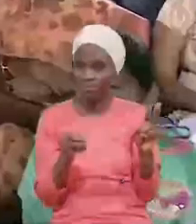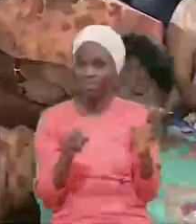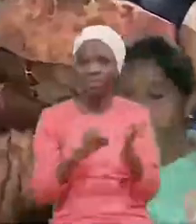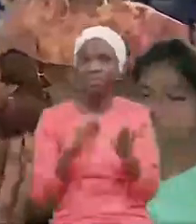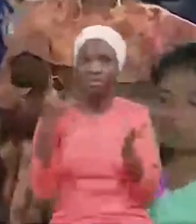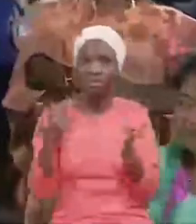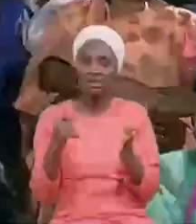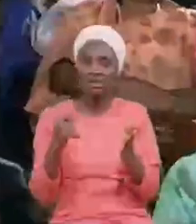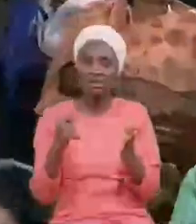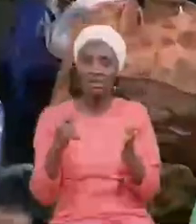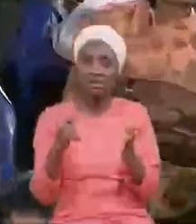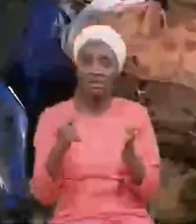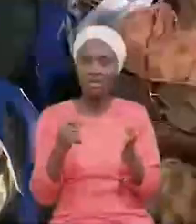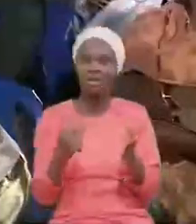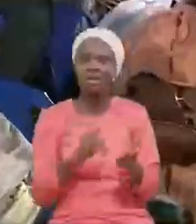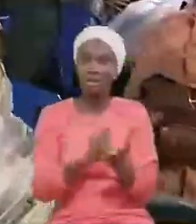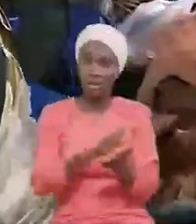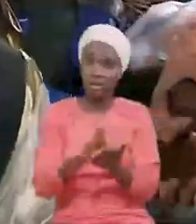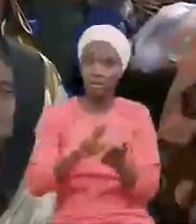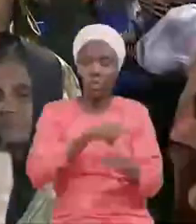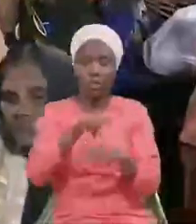il est le libérateur surnaturel.